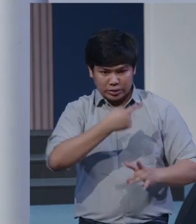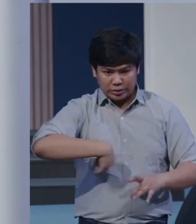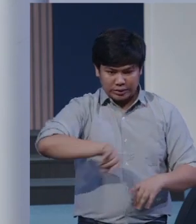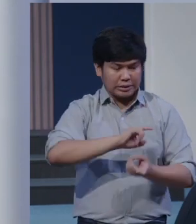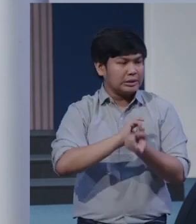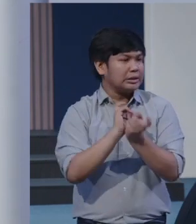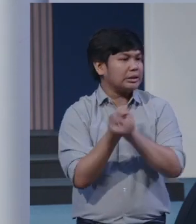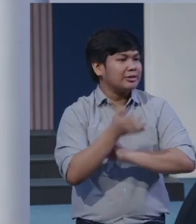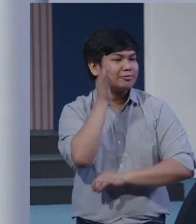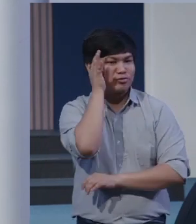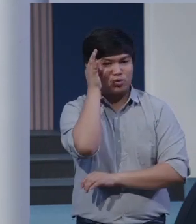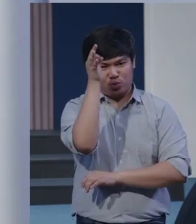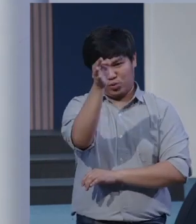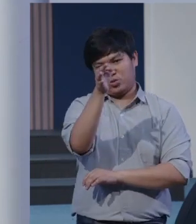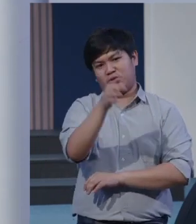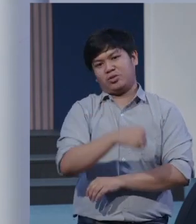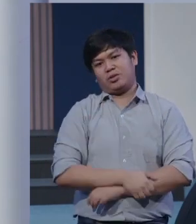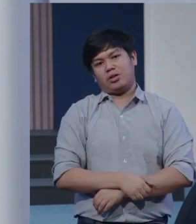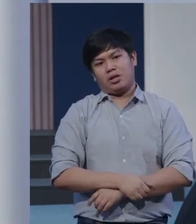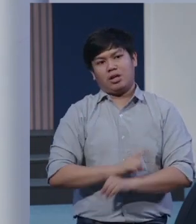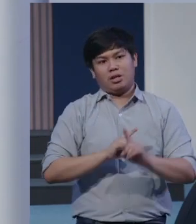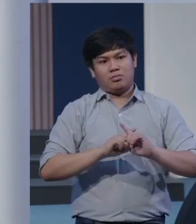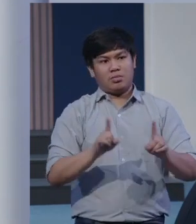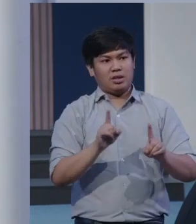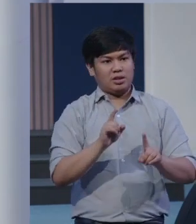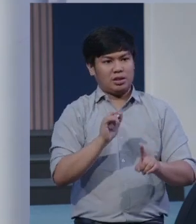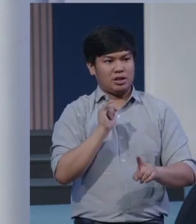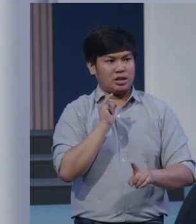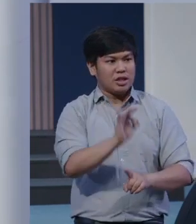ng lahat ng magpapatuloy sa